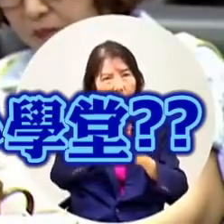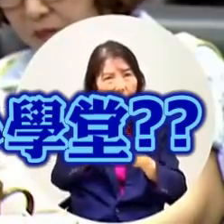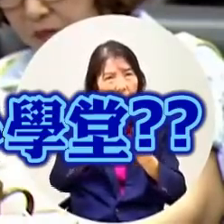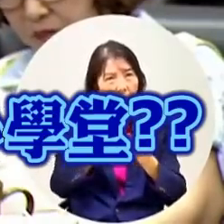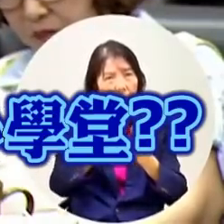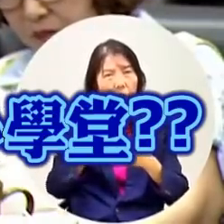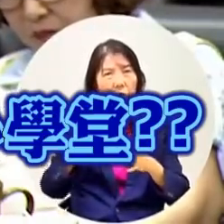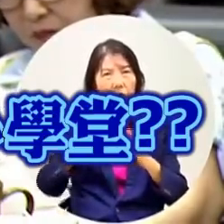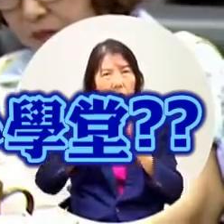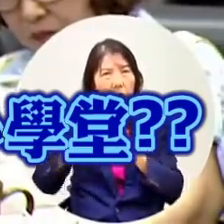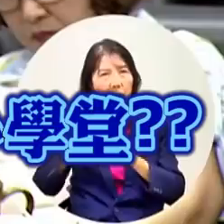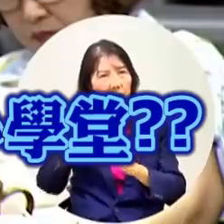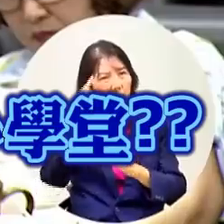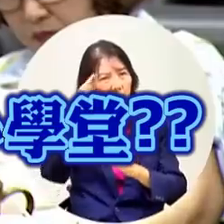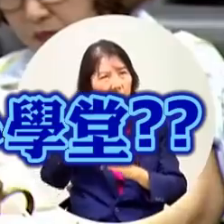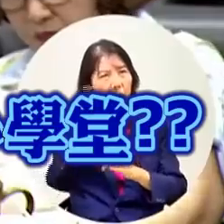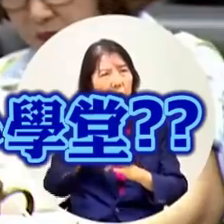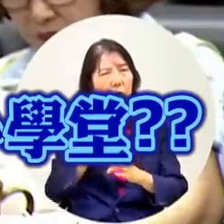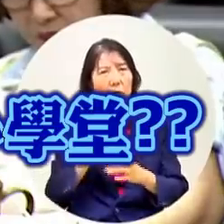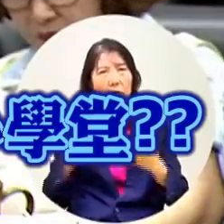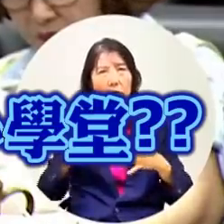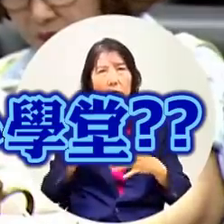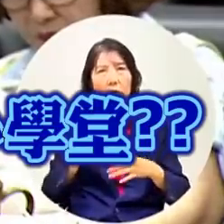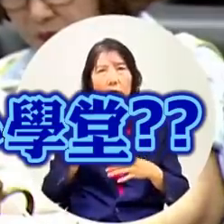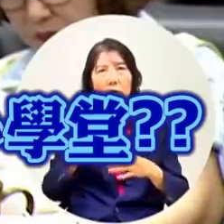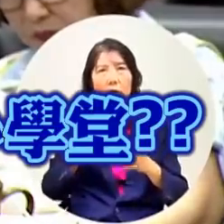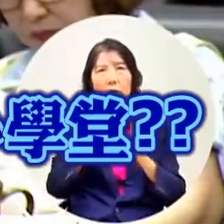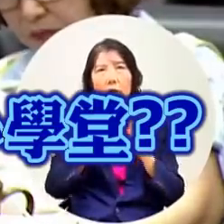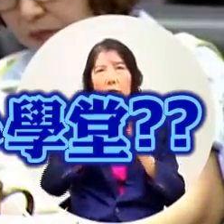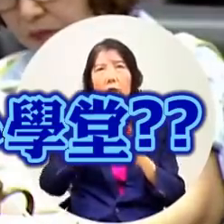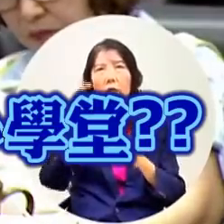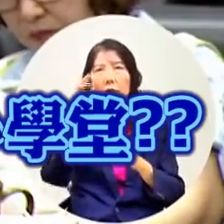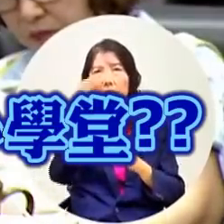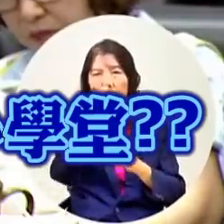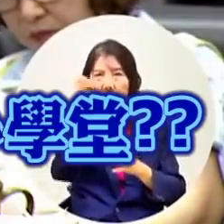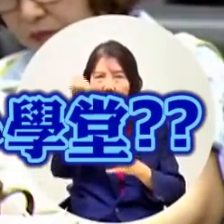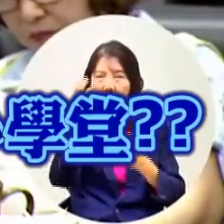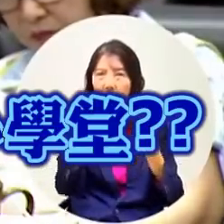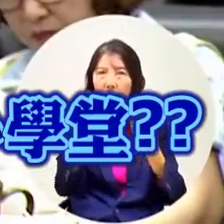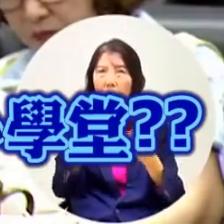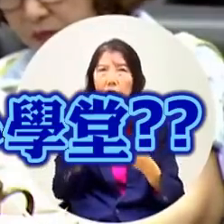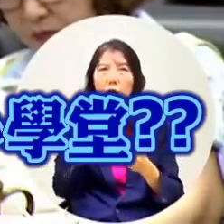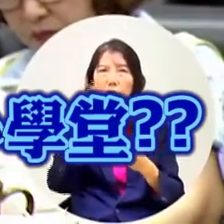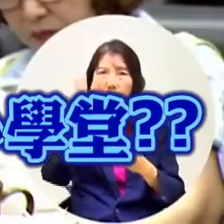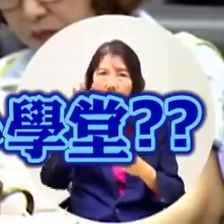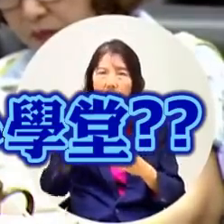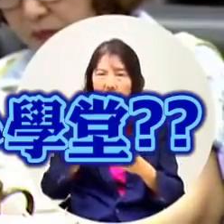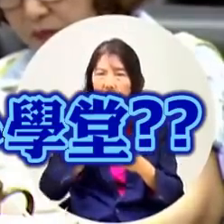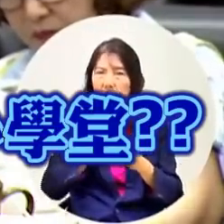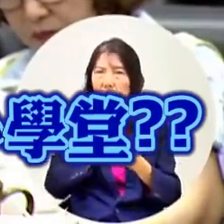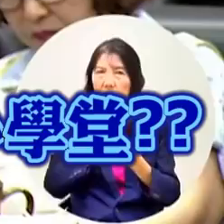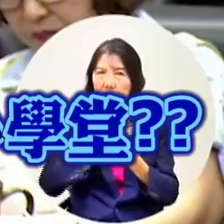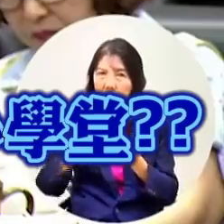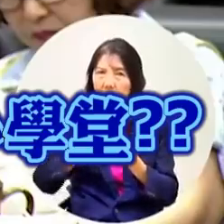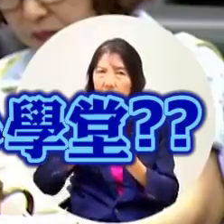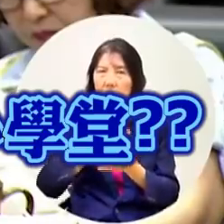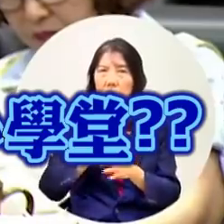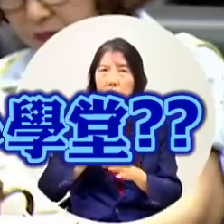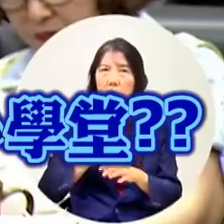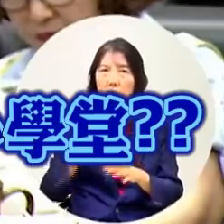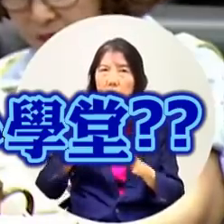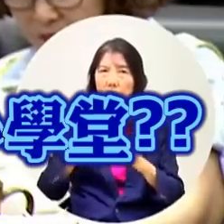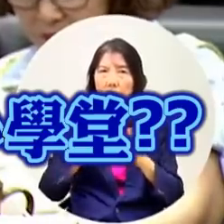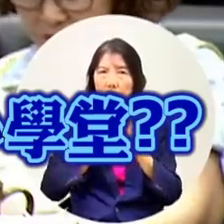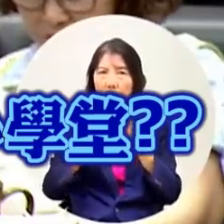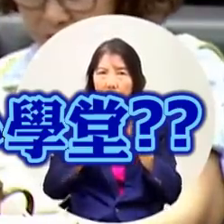以我要请市长，你一直强调他们没有特权，跟着你不会吃香喝辣，如果特权，你会直接开除他。我们对于这样的年轻人、这样的专业人